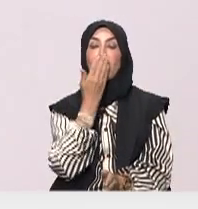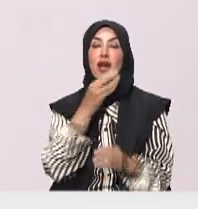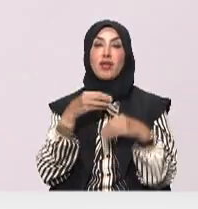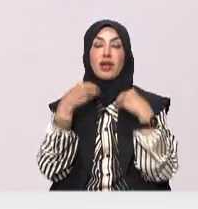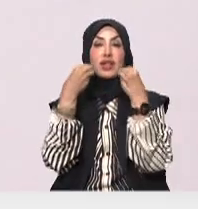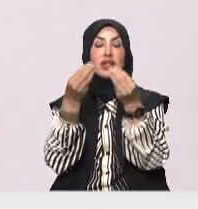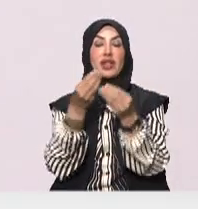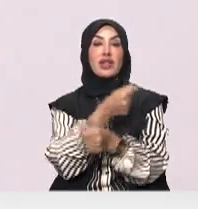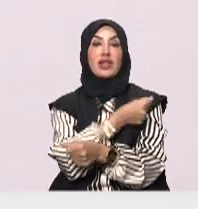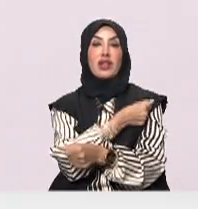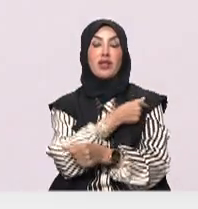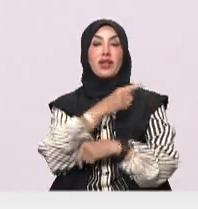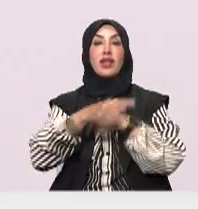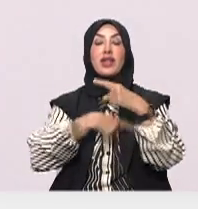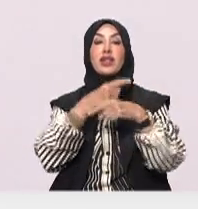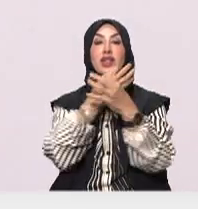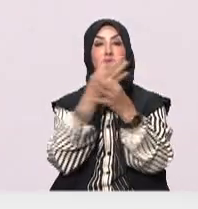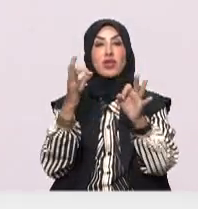صحية ومستدامة.